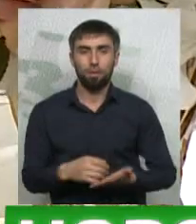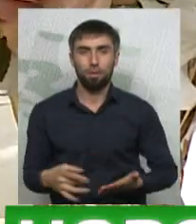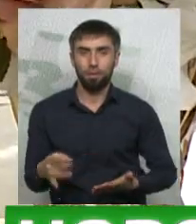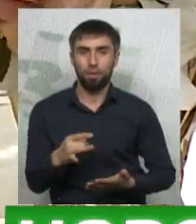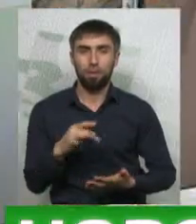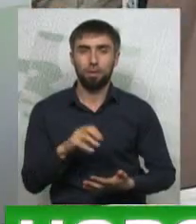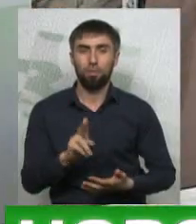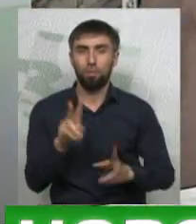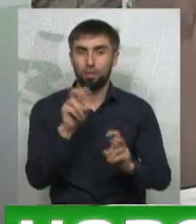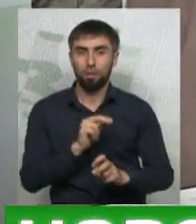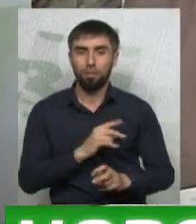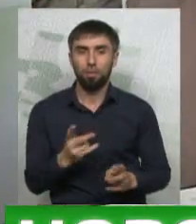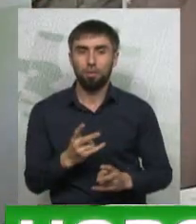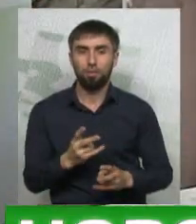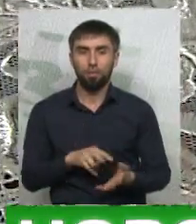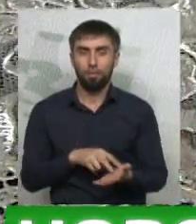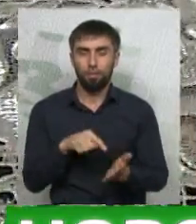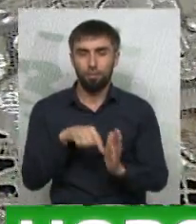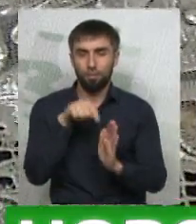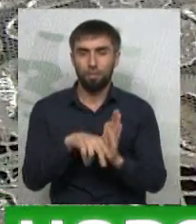тем кто ищет работу нужно зайти на портал работы России